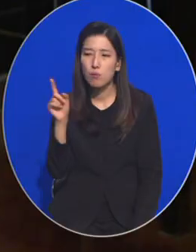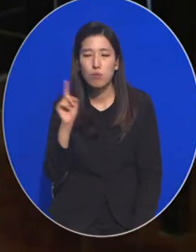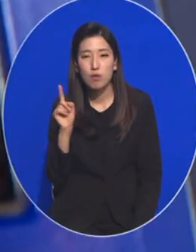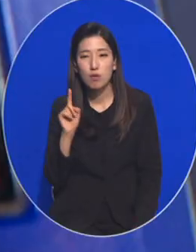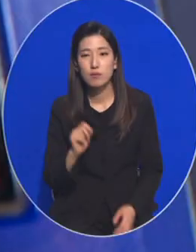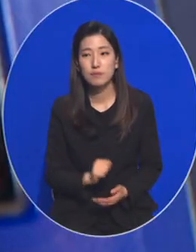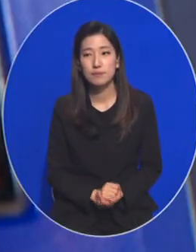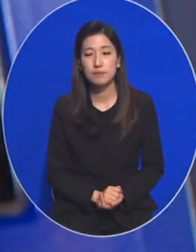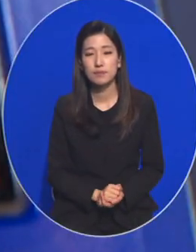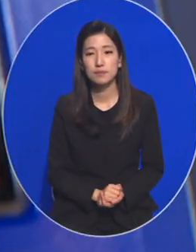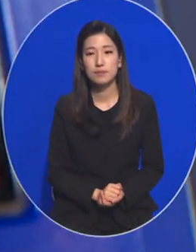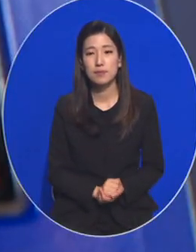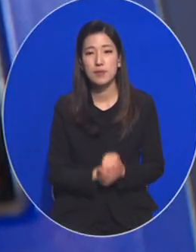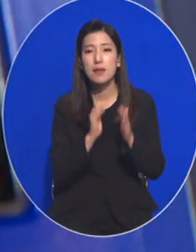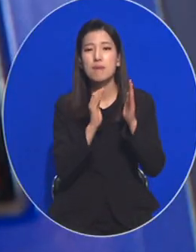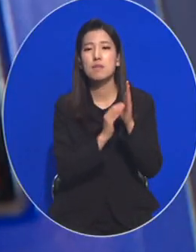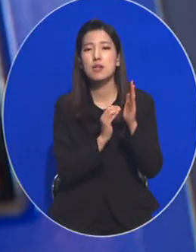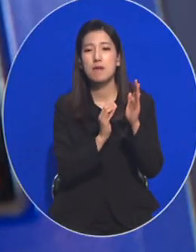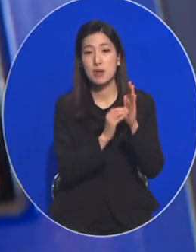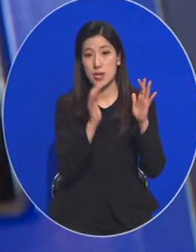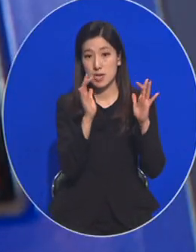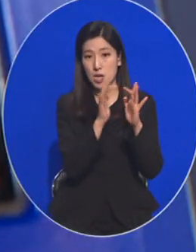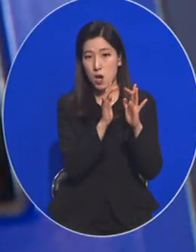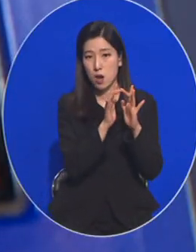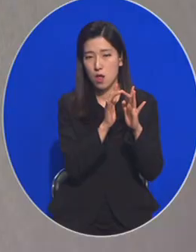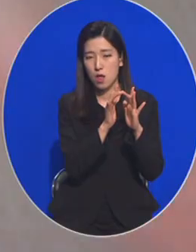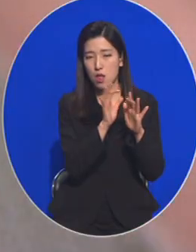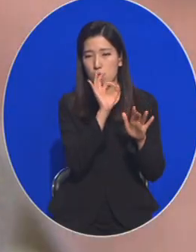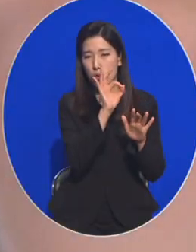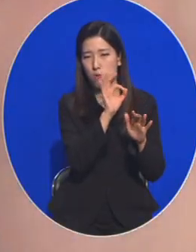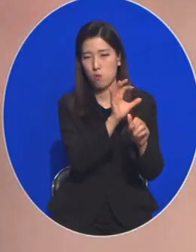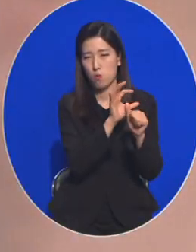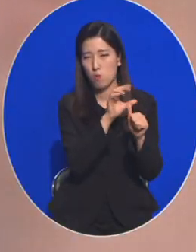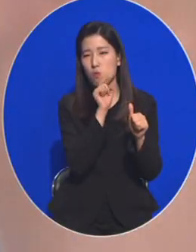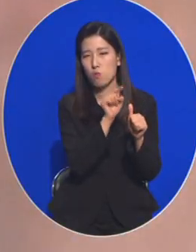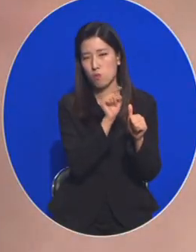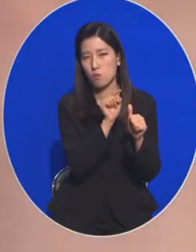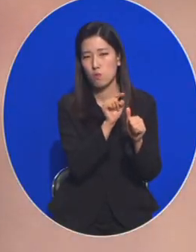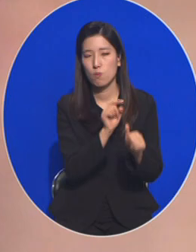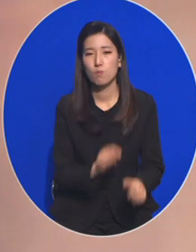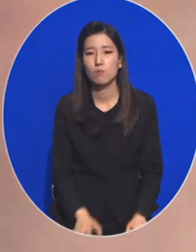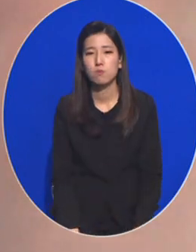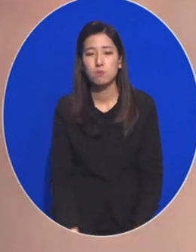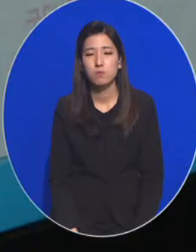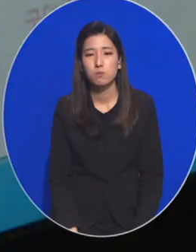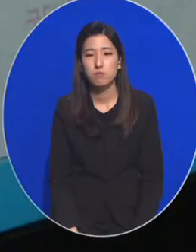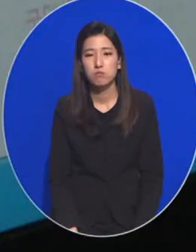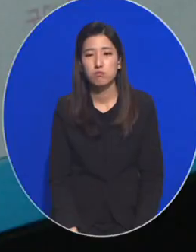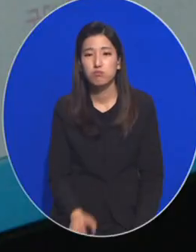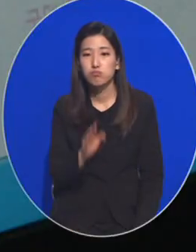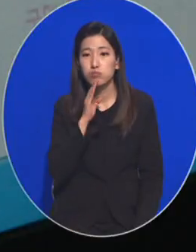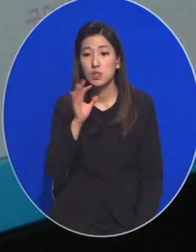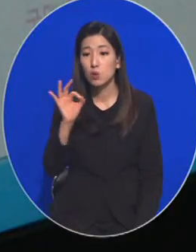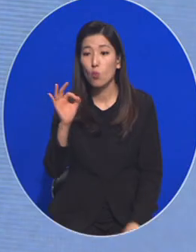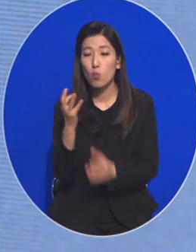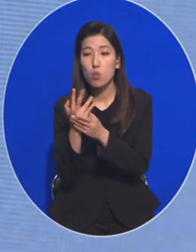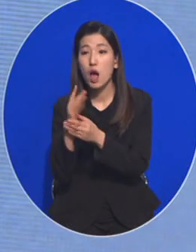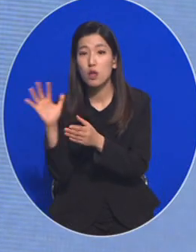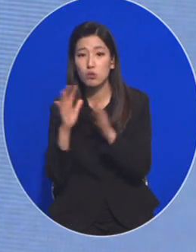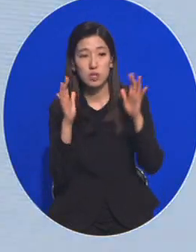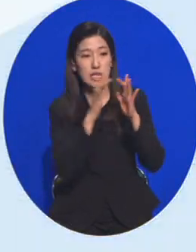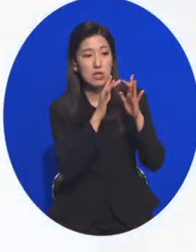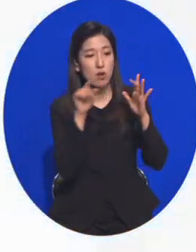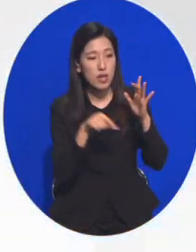흔히 암호화폐라 부르는 비트코인, 이더리움 모두 가상화폐에 해당합니다. 실물 없이 온라인에서 거래되는